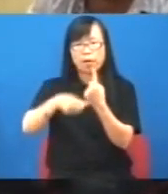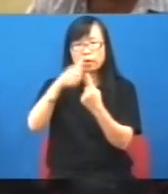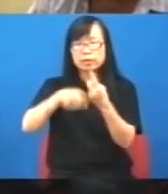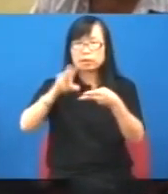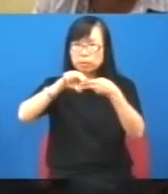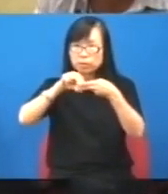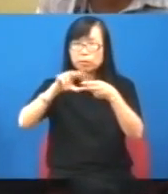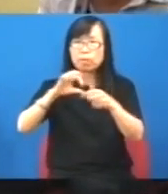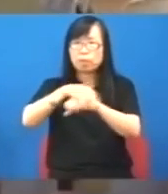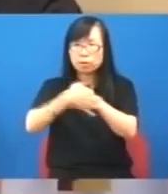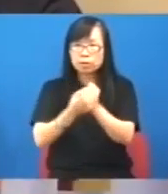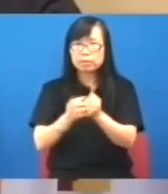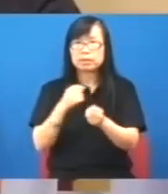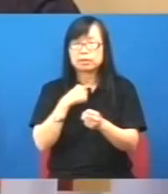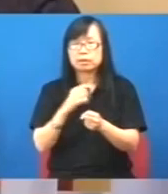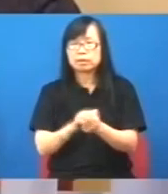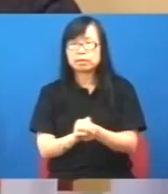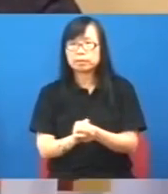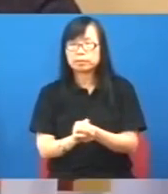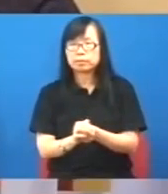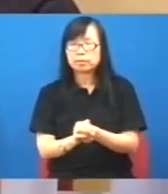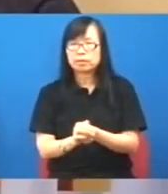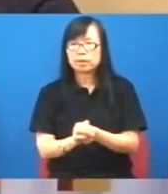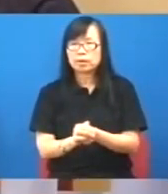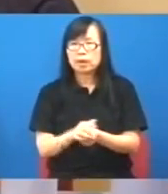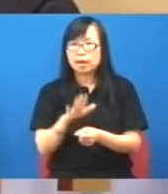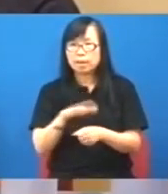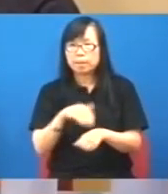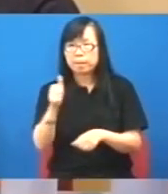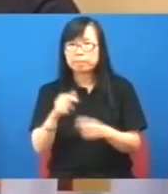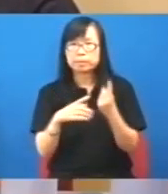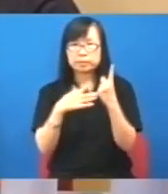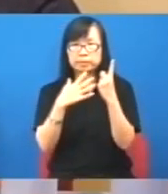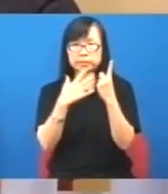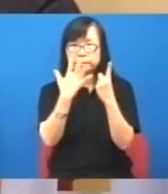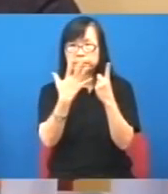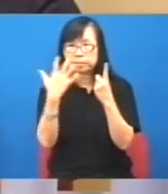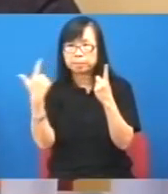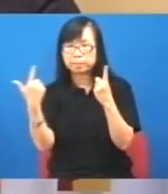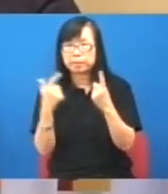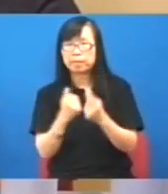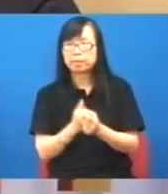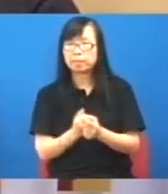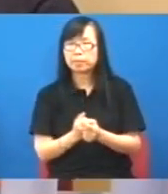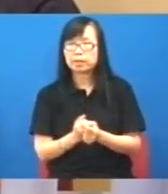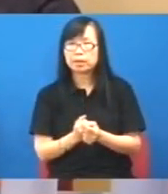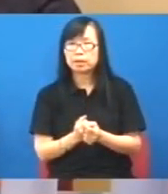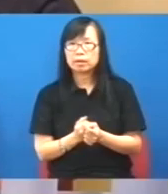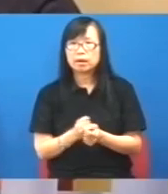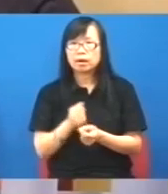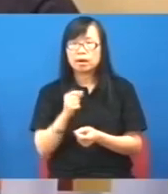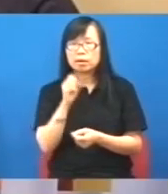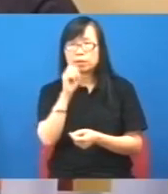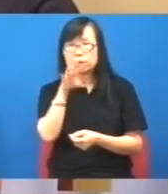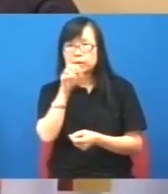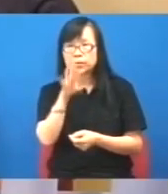香蕉共和國咪要俾人哋包起咯？嗱，其實即係講到就一五八基本一本五八咧，就係即係講咗咧